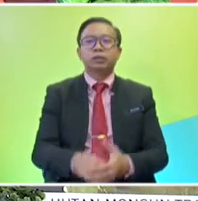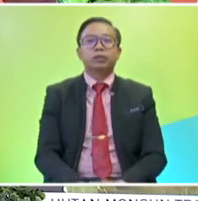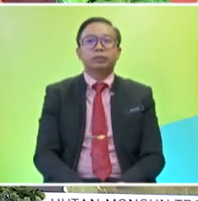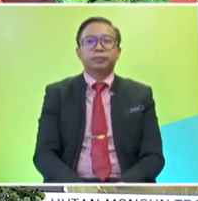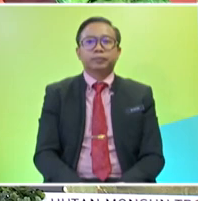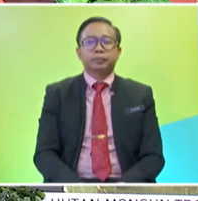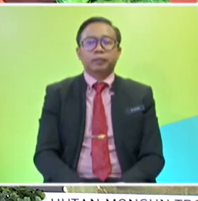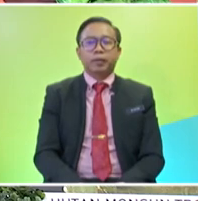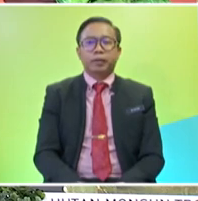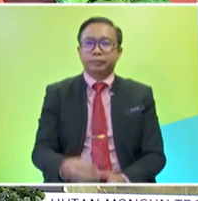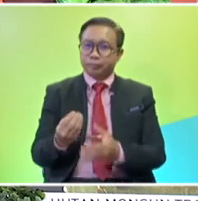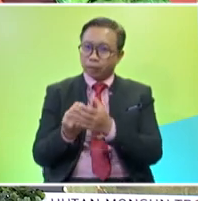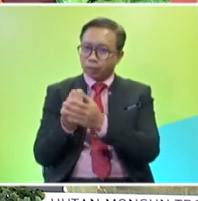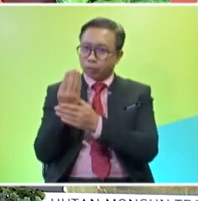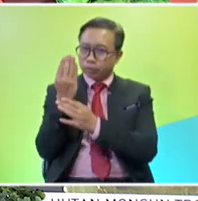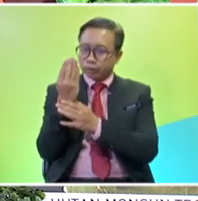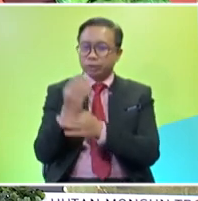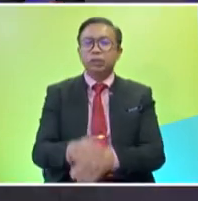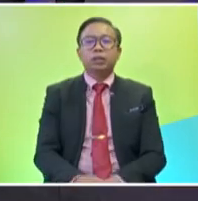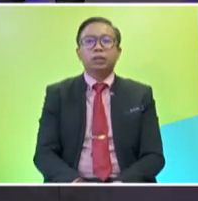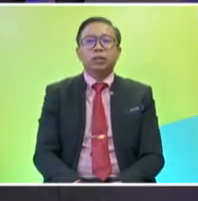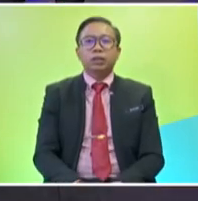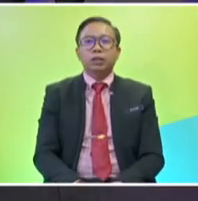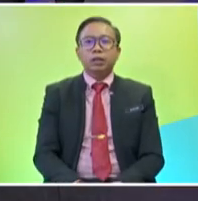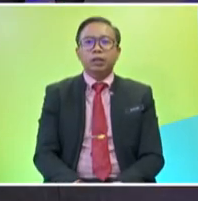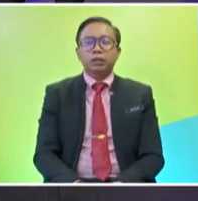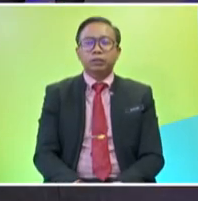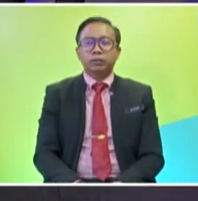tumbuh-tumbuhan dan juga hewan liar yang ada di sini